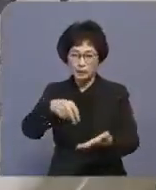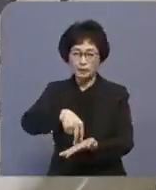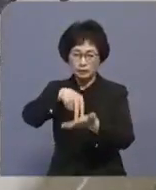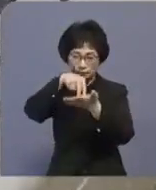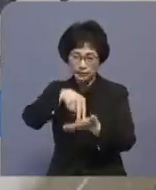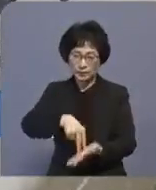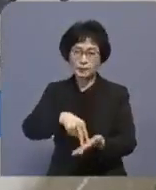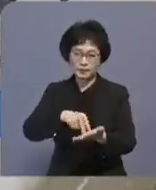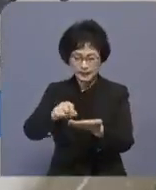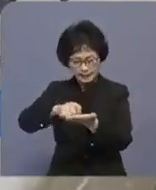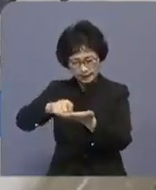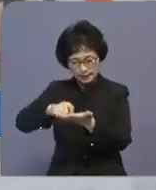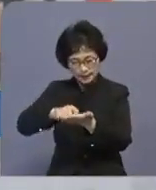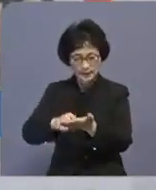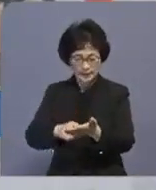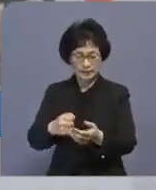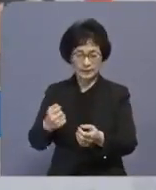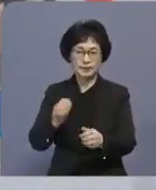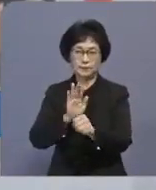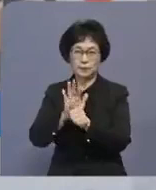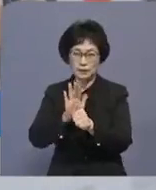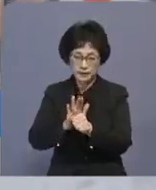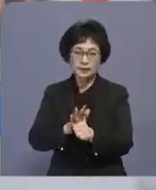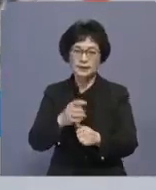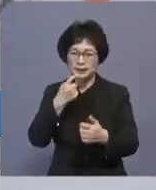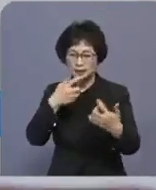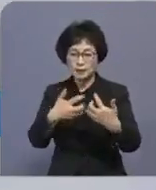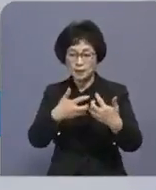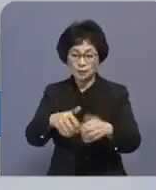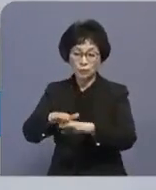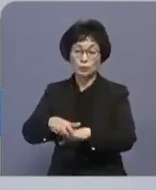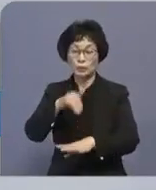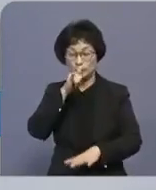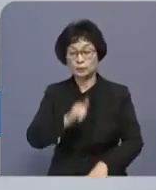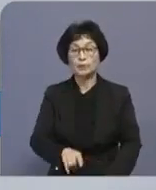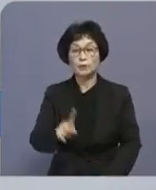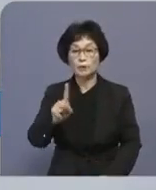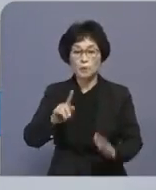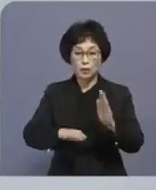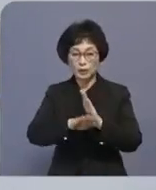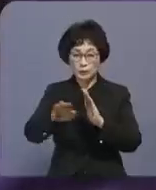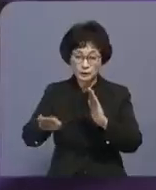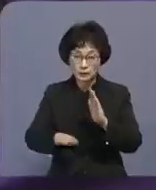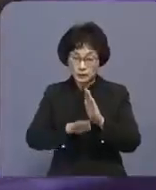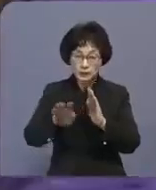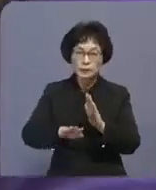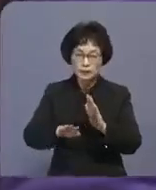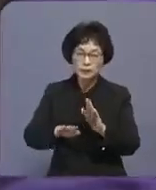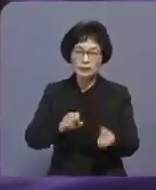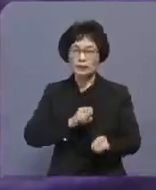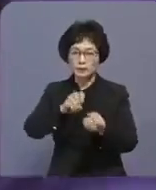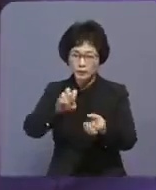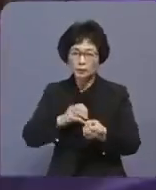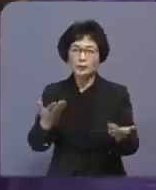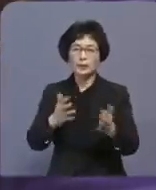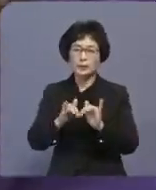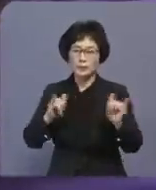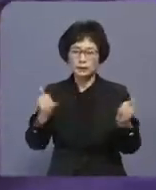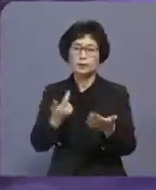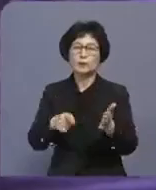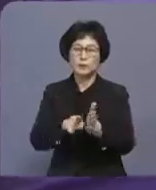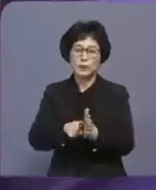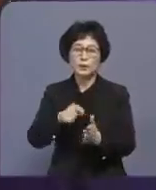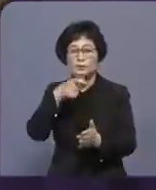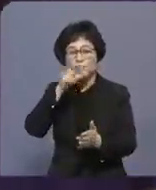고사리 손으로 쓴 응원글과 함께 아이스박스가 놓여 있습니다. 한 가정에서 택배기사 등을 위해 준비한 무료 생수